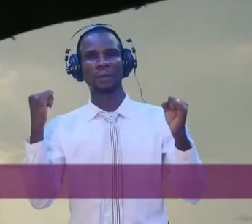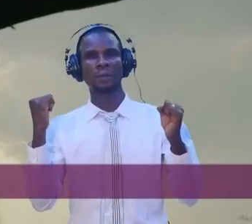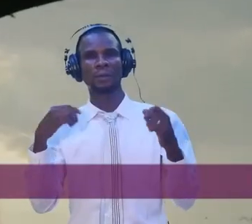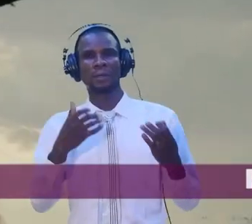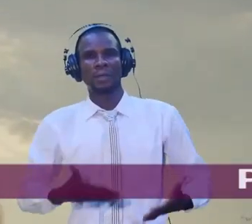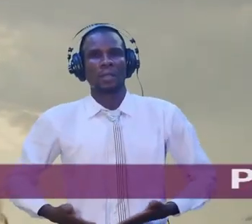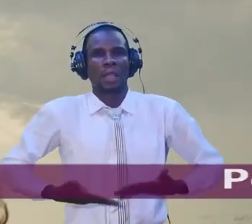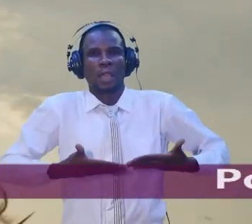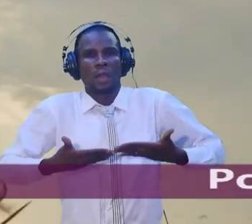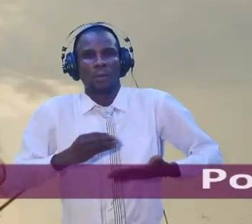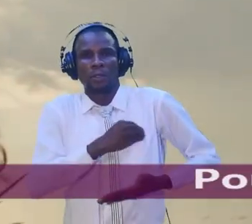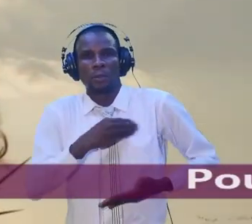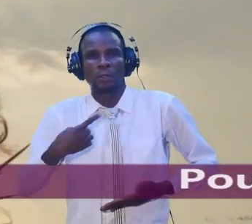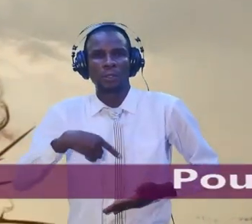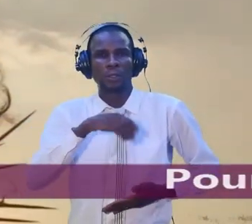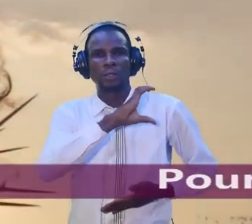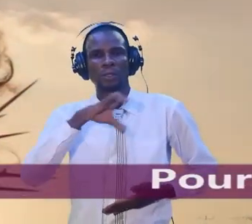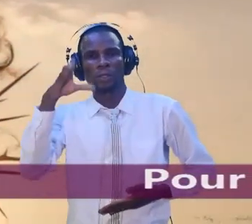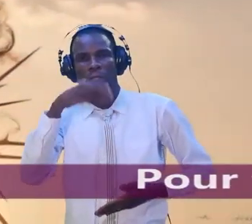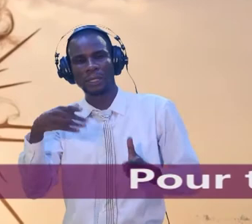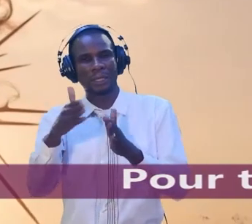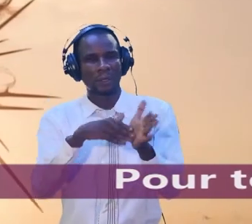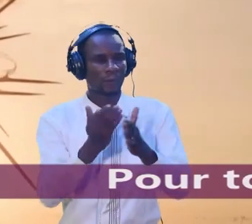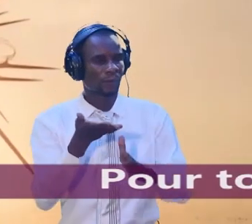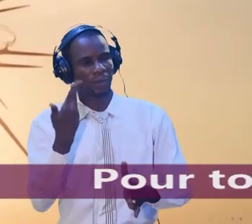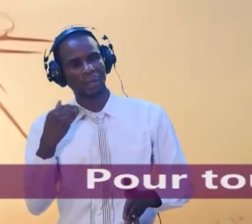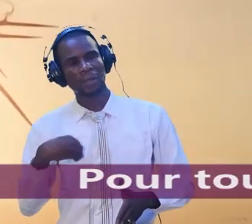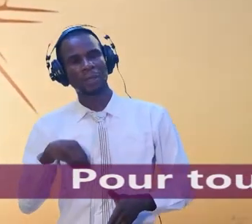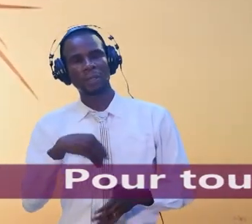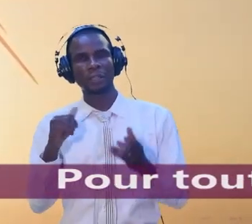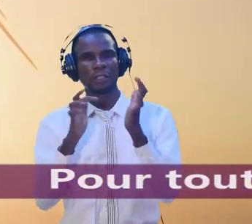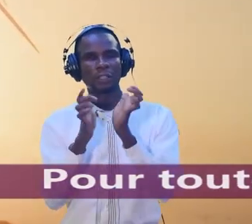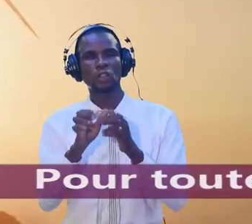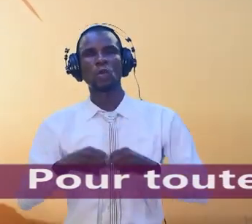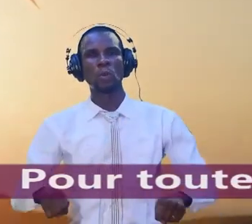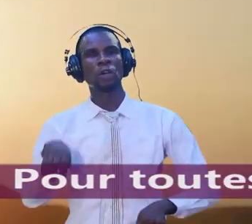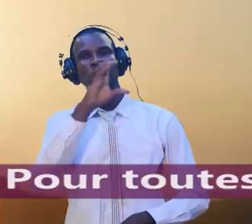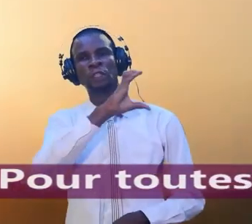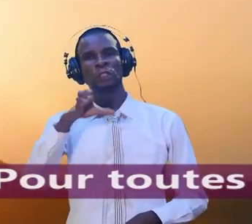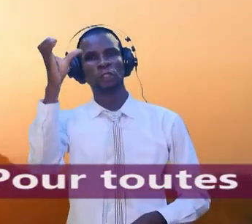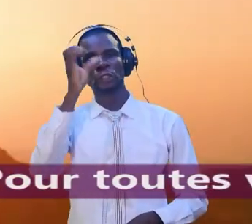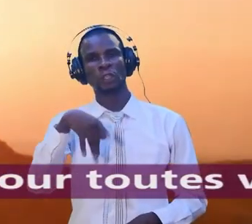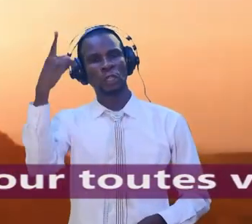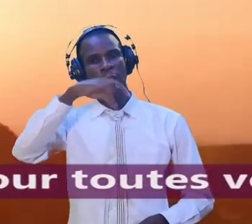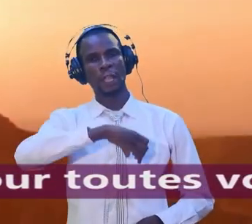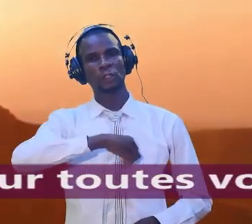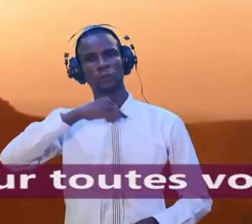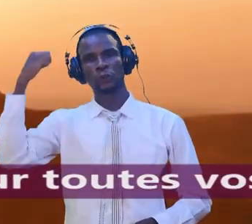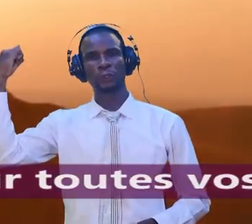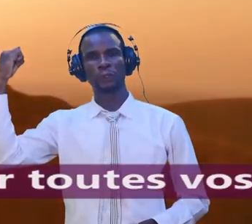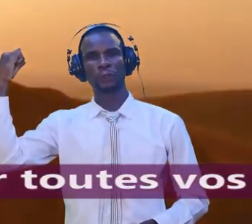Yesu ndiye ufufuo na uhai. Ni yeye alichukua mizigo yetu pale msalabani